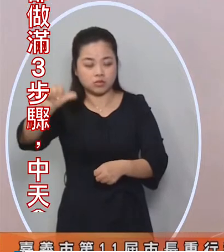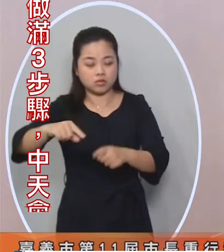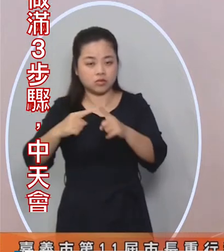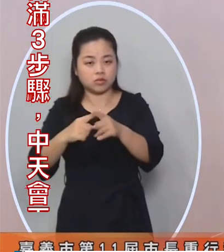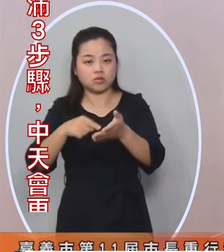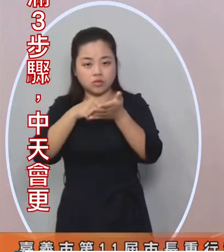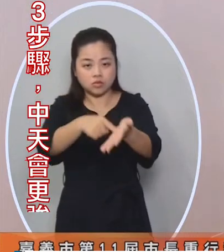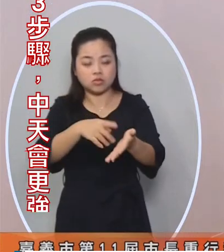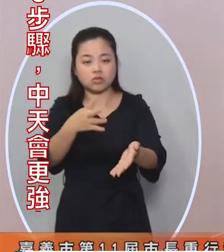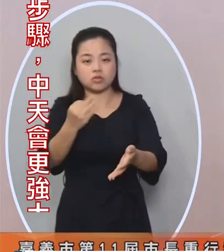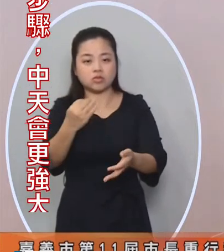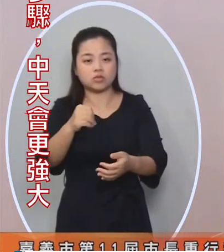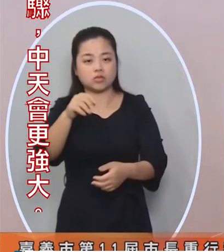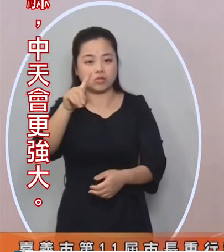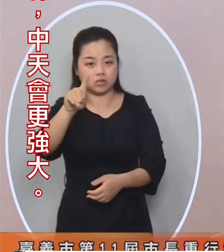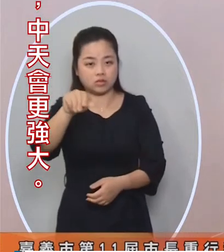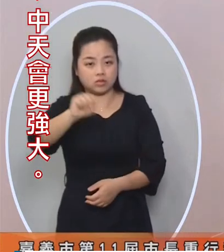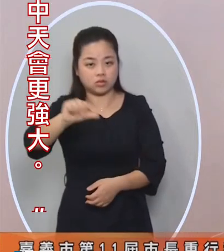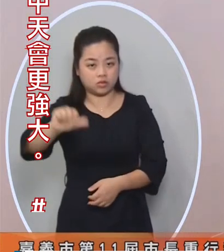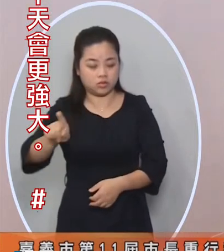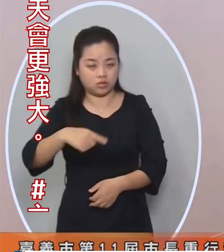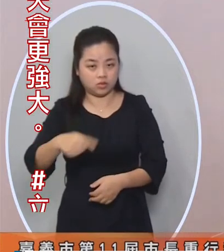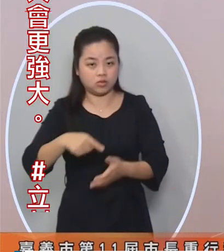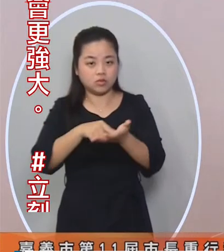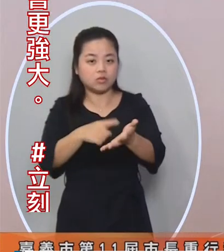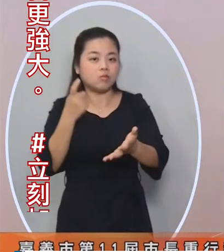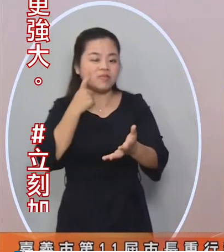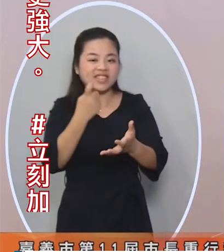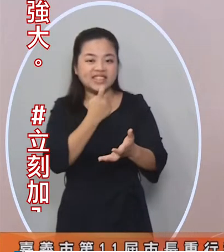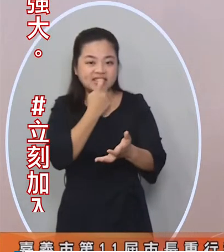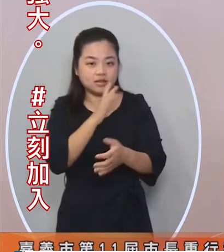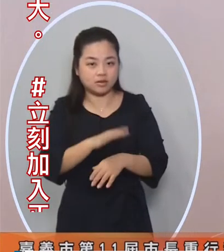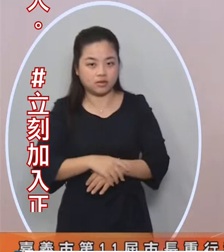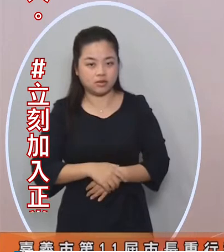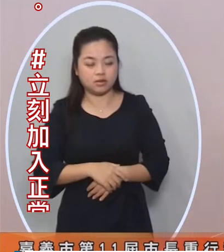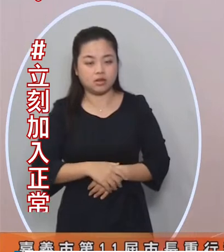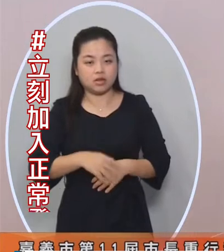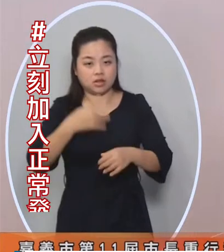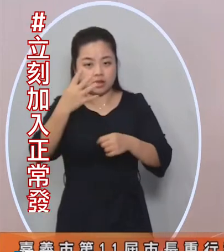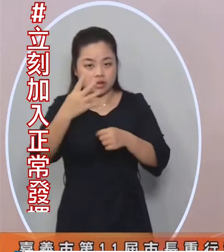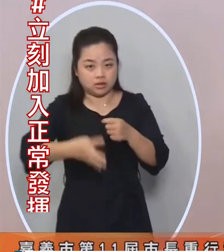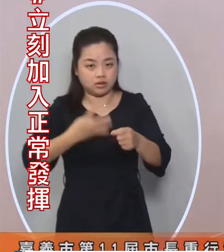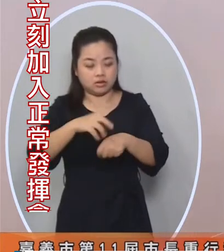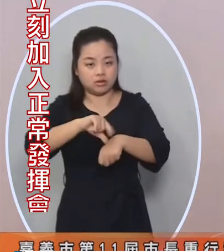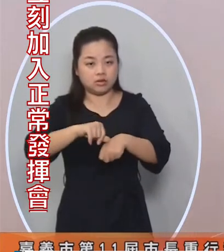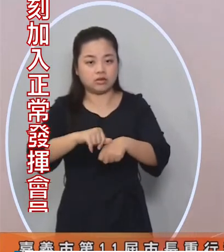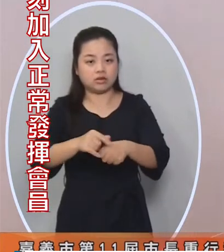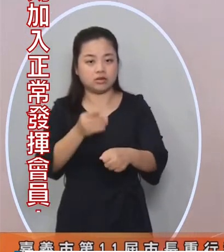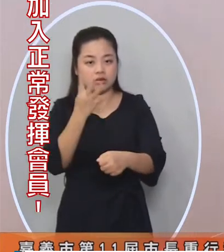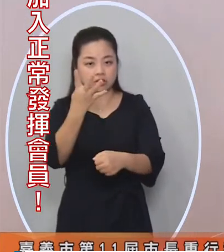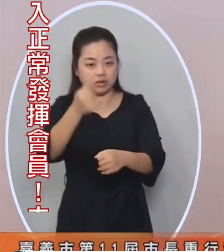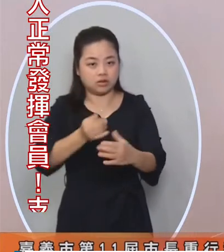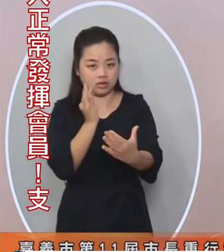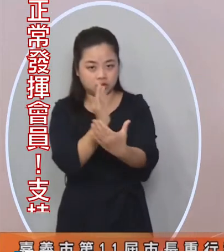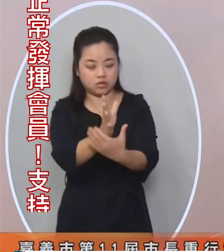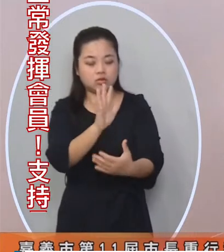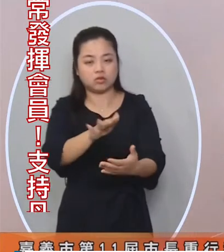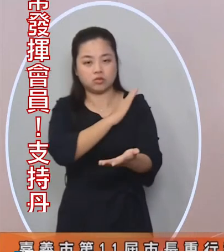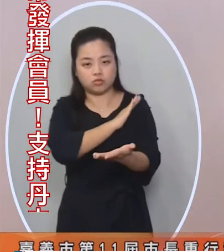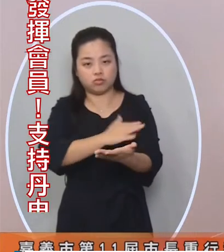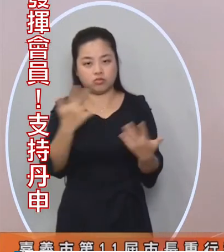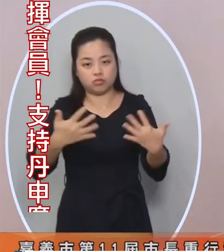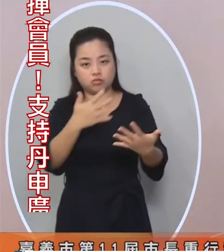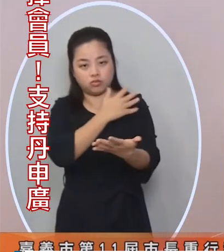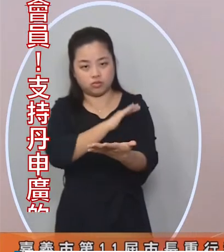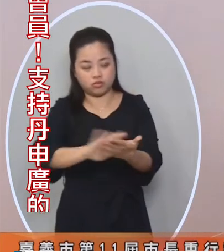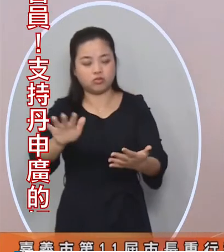请假牙的总共有15,000人，所以他们利用4年的时间，花费了4亿元解决了这个问题。那嘉义市为什